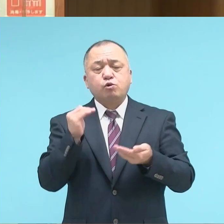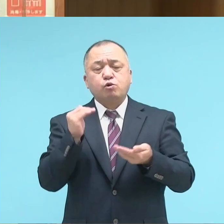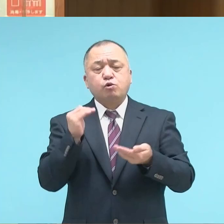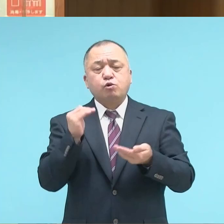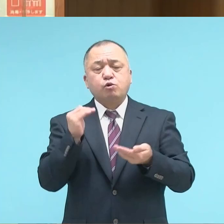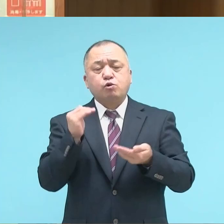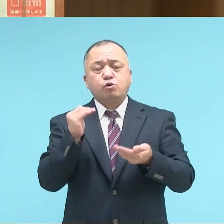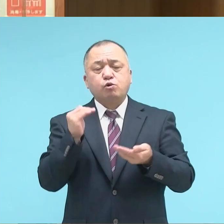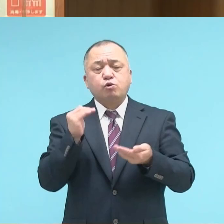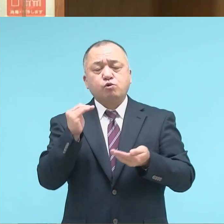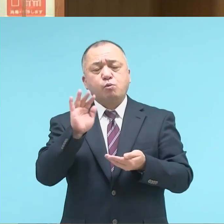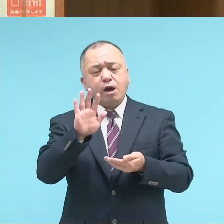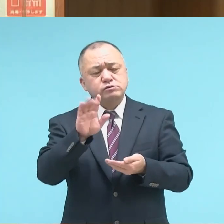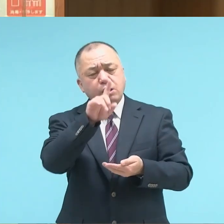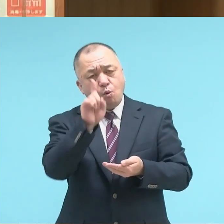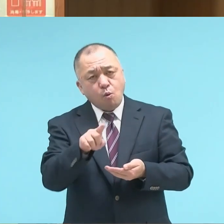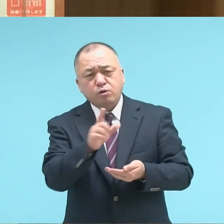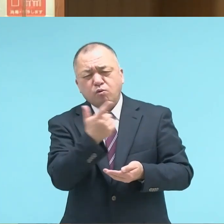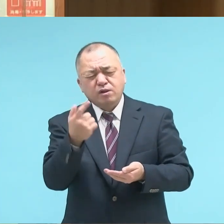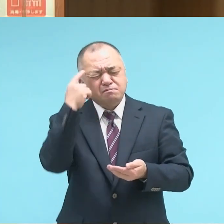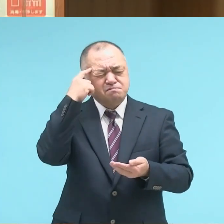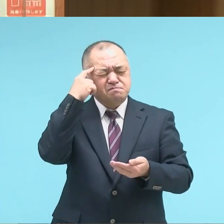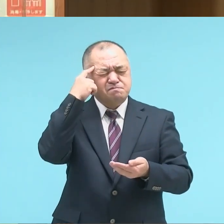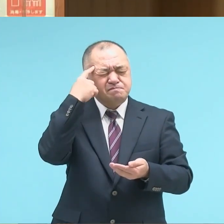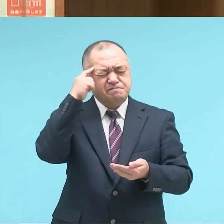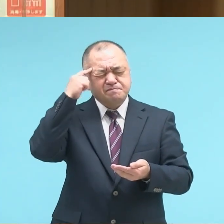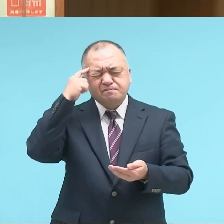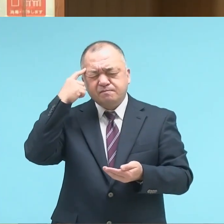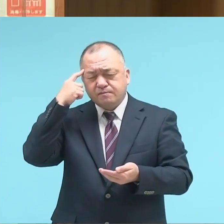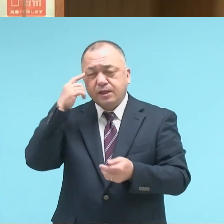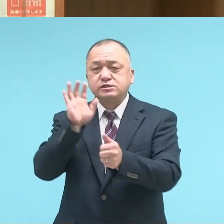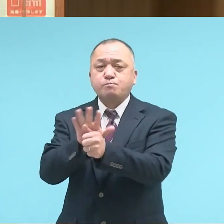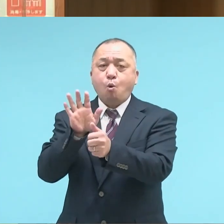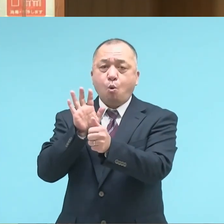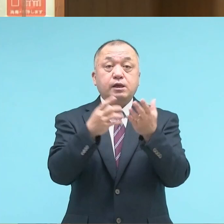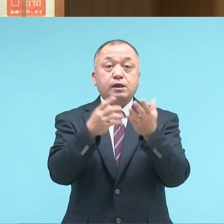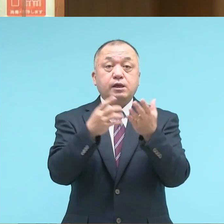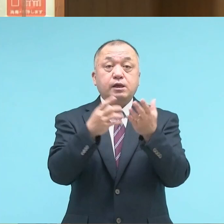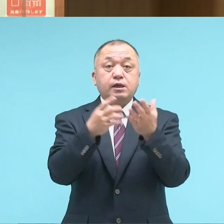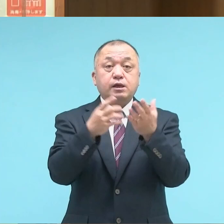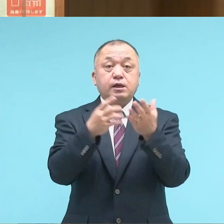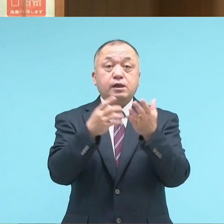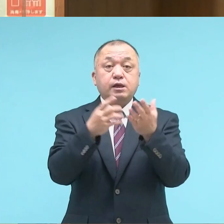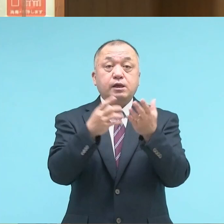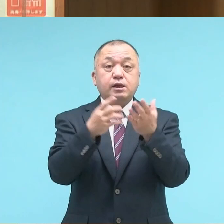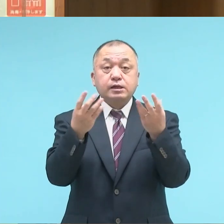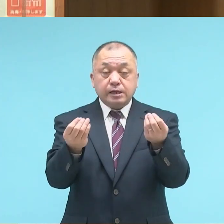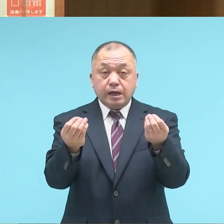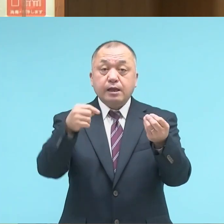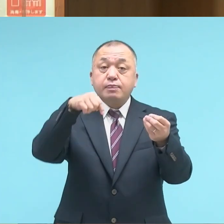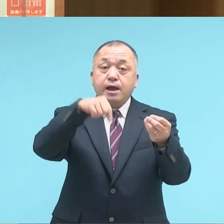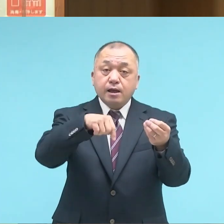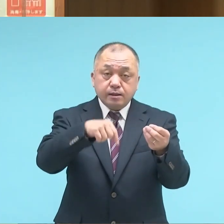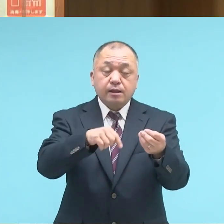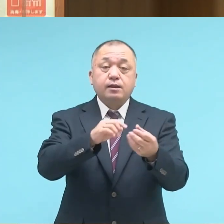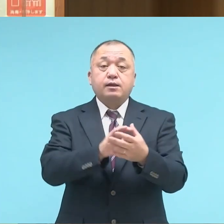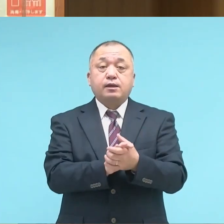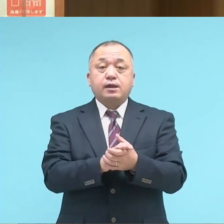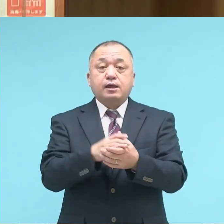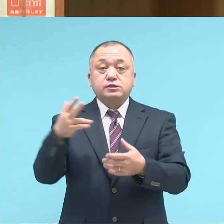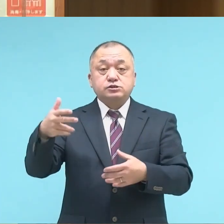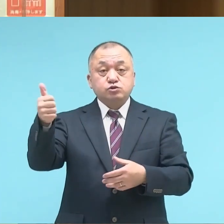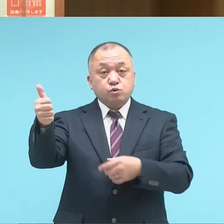必要な要素あるかもしれないと、いろんなことをですね、サポートさせていただきながら取り組んできた中で、や